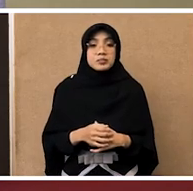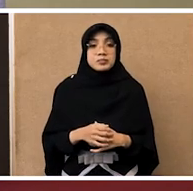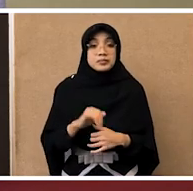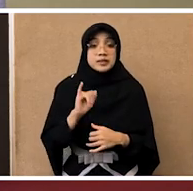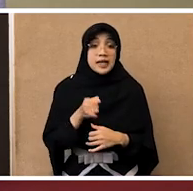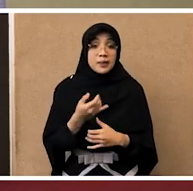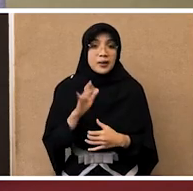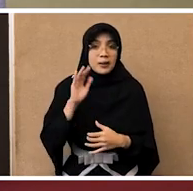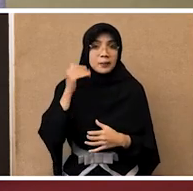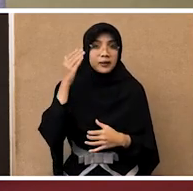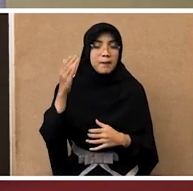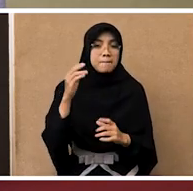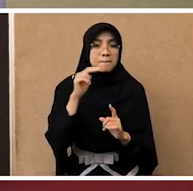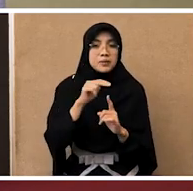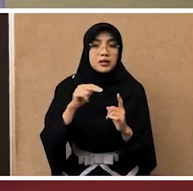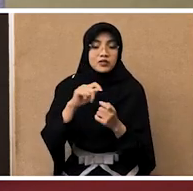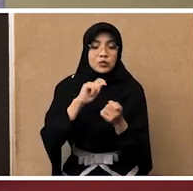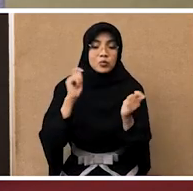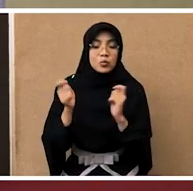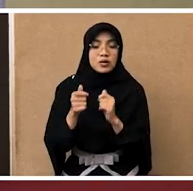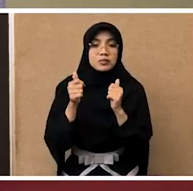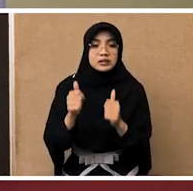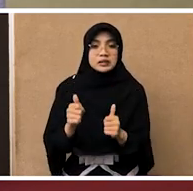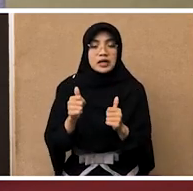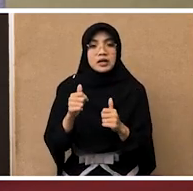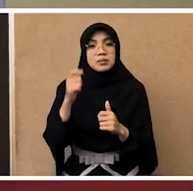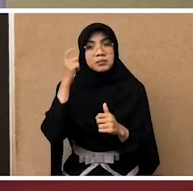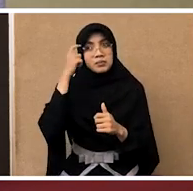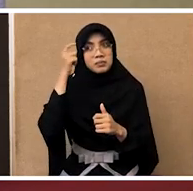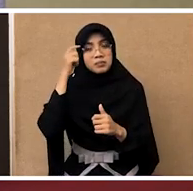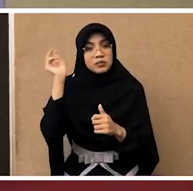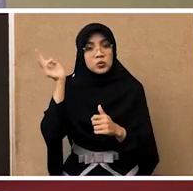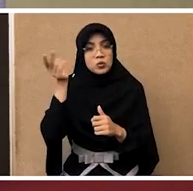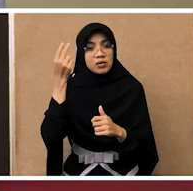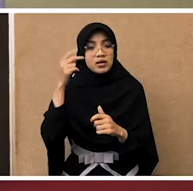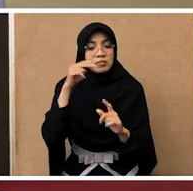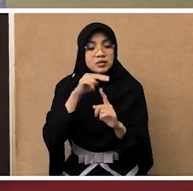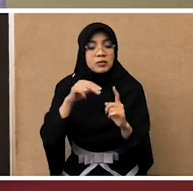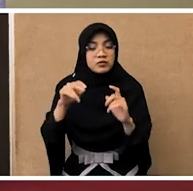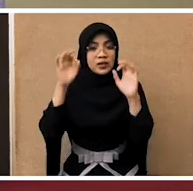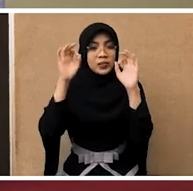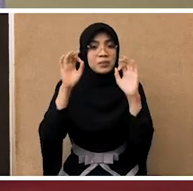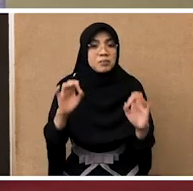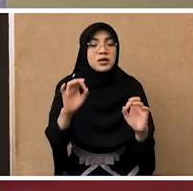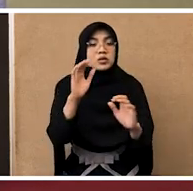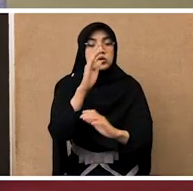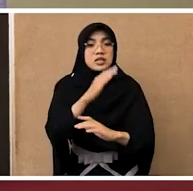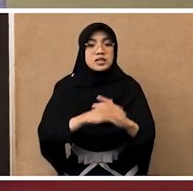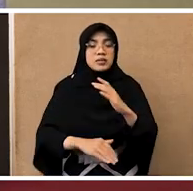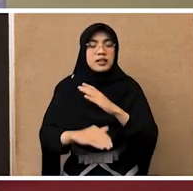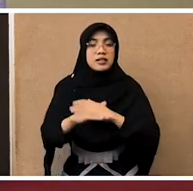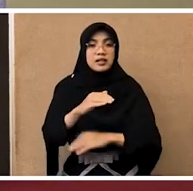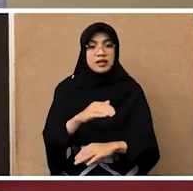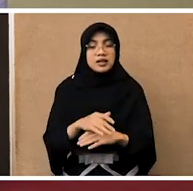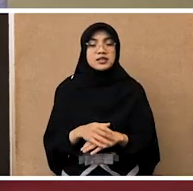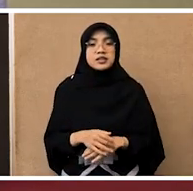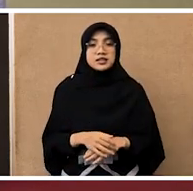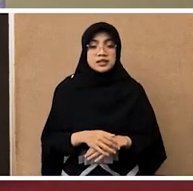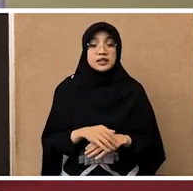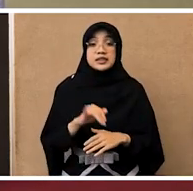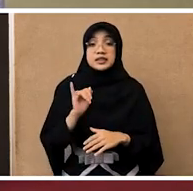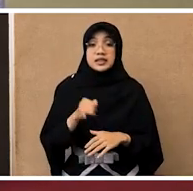kemudian paradigma itu berubah mereka punya perspektif yang tepat terhadap penyandang disabilitas